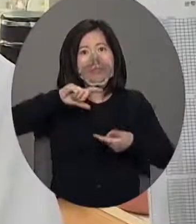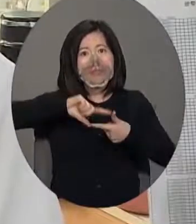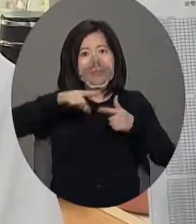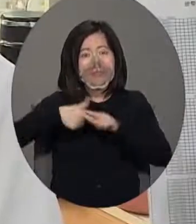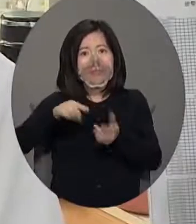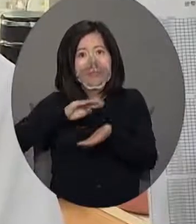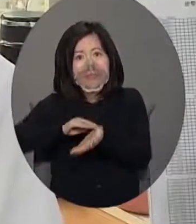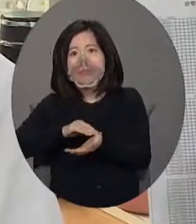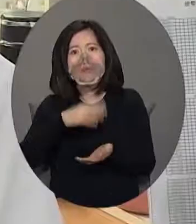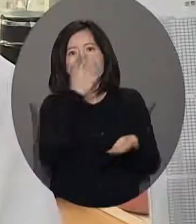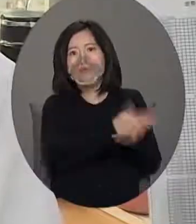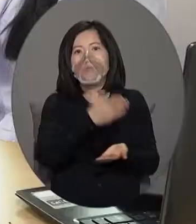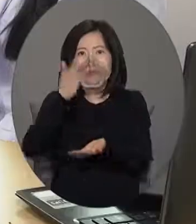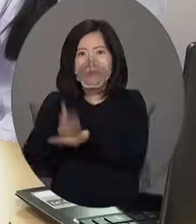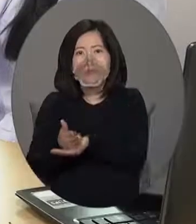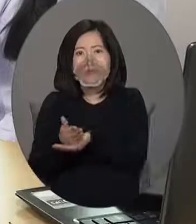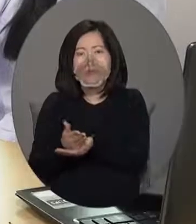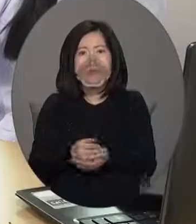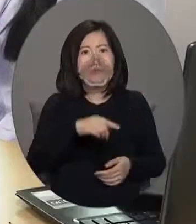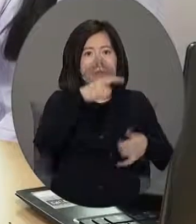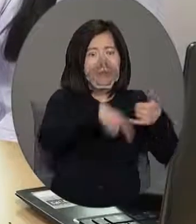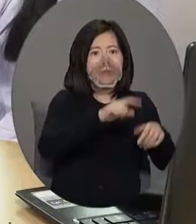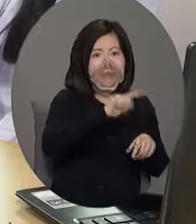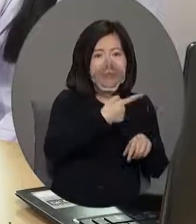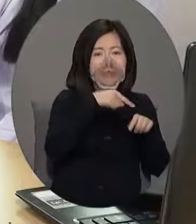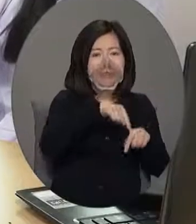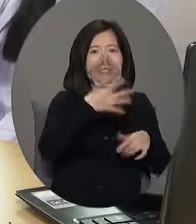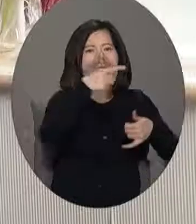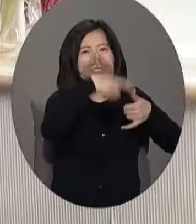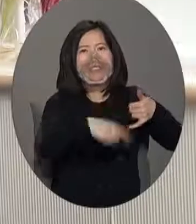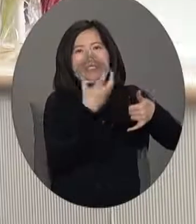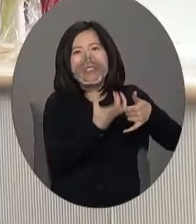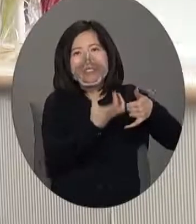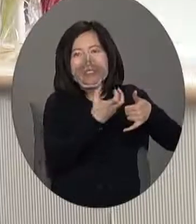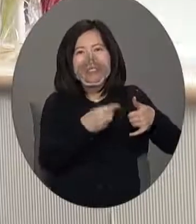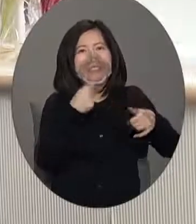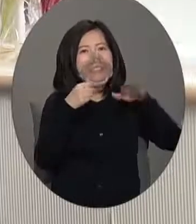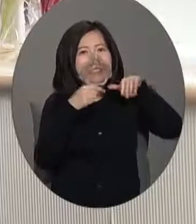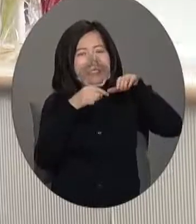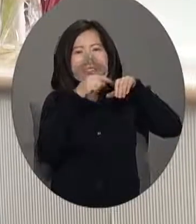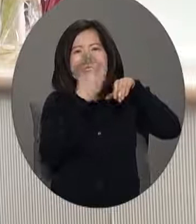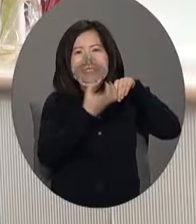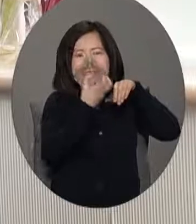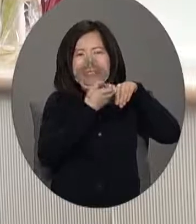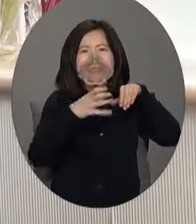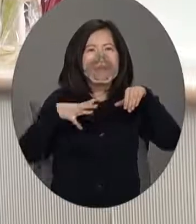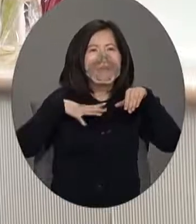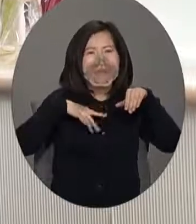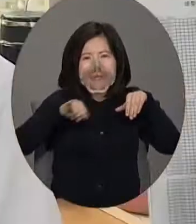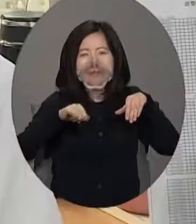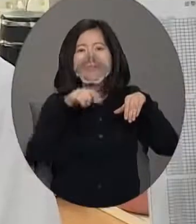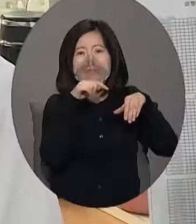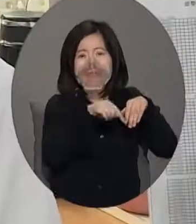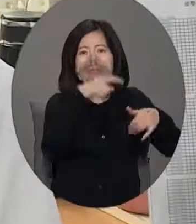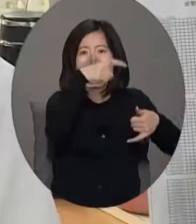辨症咧係截然不同嘅。第一個咧就係覺得成日好熱啦，同埋成條脷咧都好興啦，好唔舒服嘅呢個患者